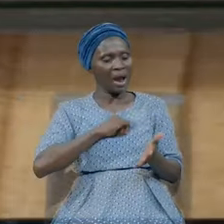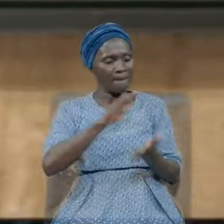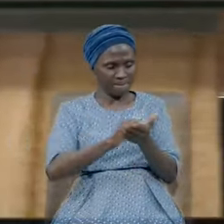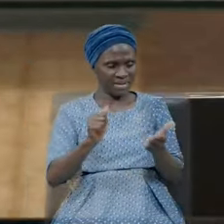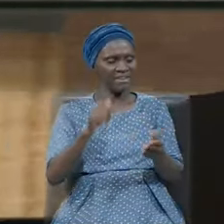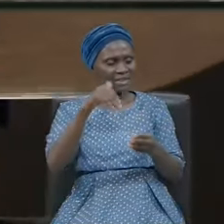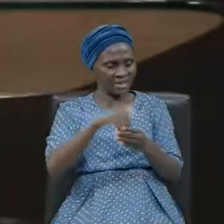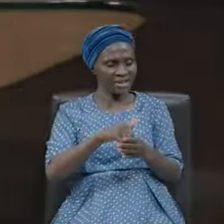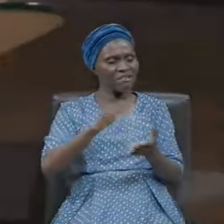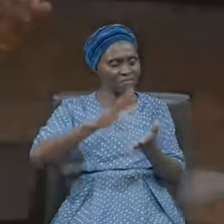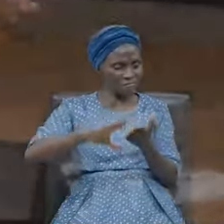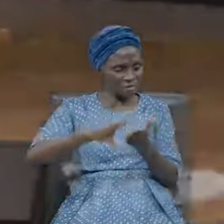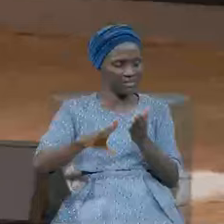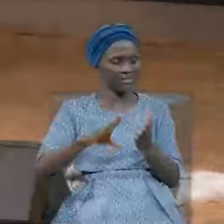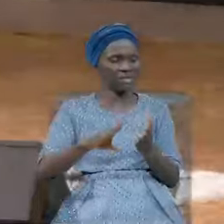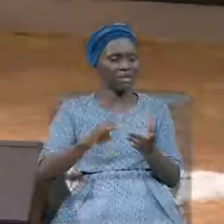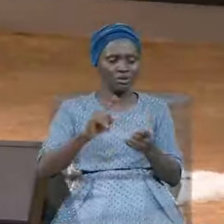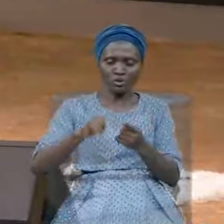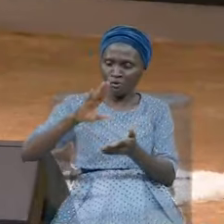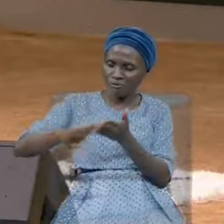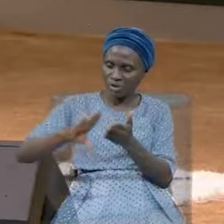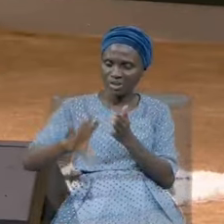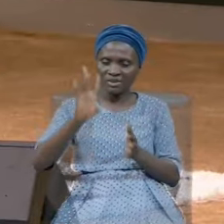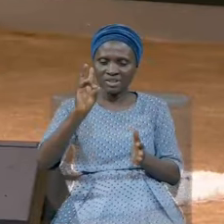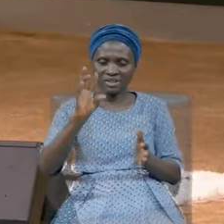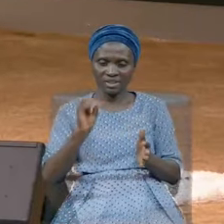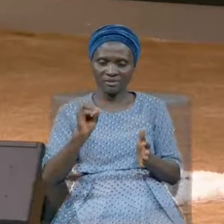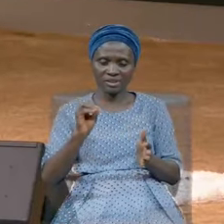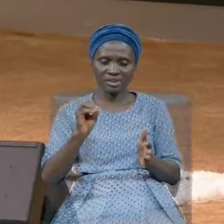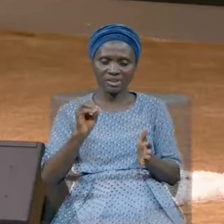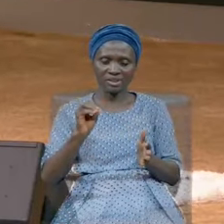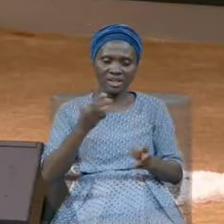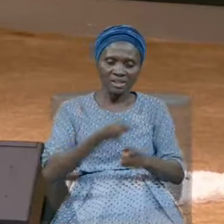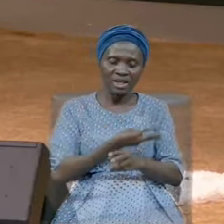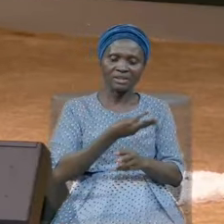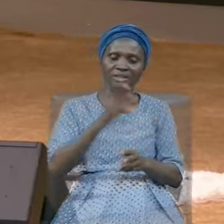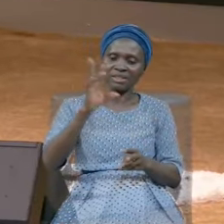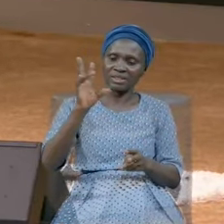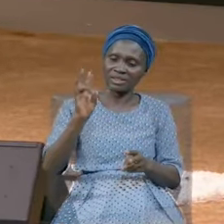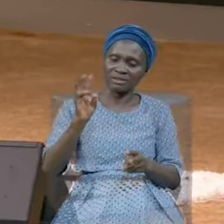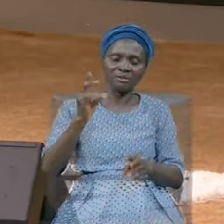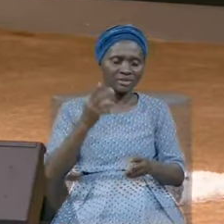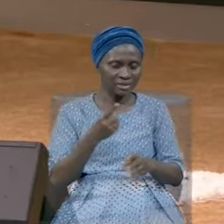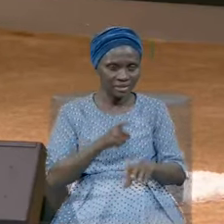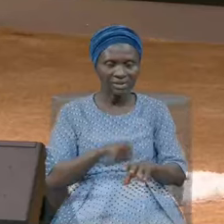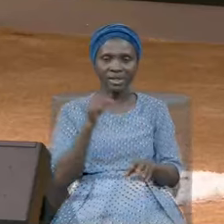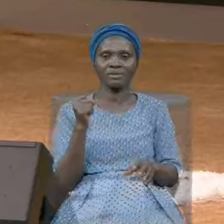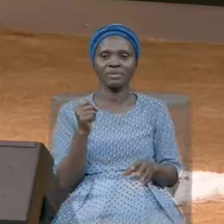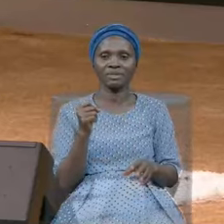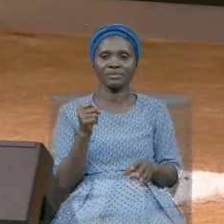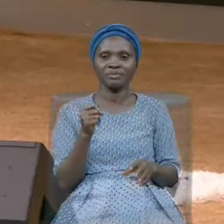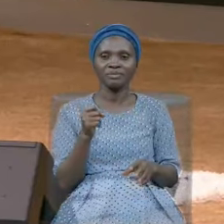pardon, et pardonne, soit 10 fois, 7 fois, il ne cherche pas la grâce de Dieu